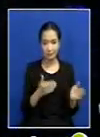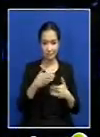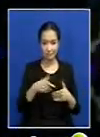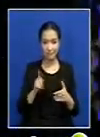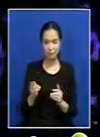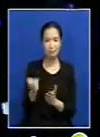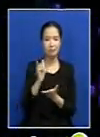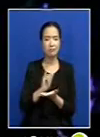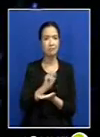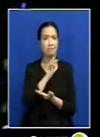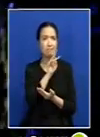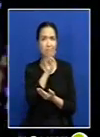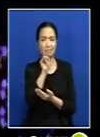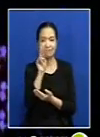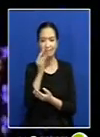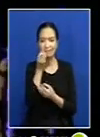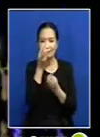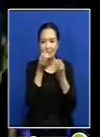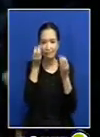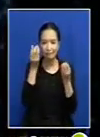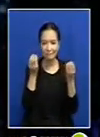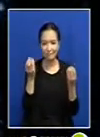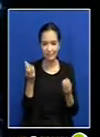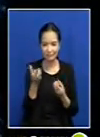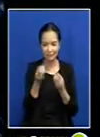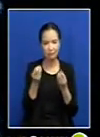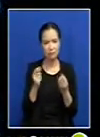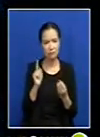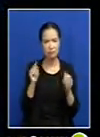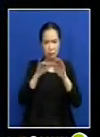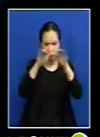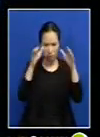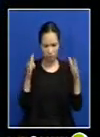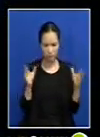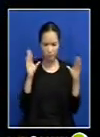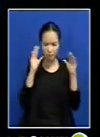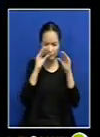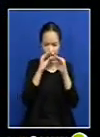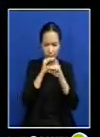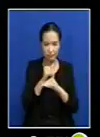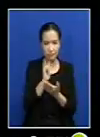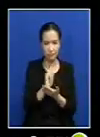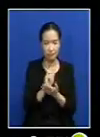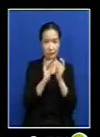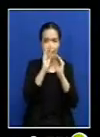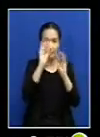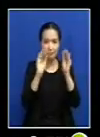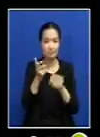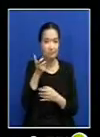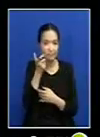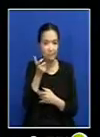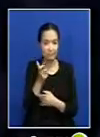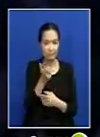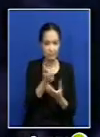ำหรับผู้ชมมองการผันเปลี่ยนของดอกไม้ภายใต้โดมที่มืดสนิทซึ่งผู้ชมสามารถใช้โทรศัพท์มือถือในการ